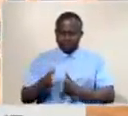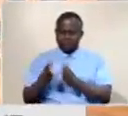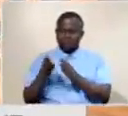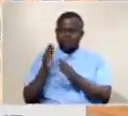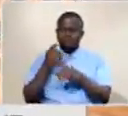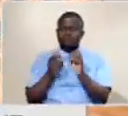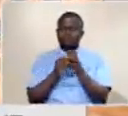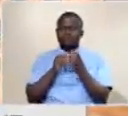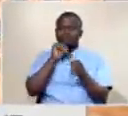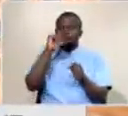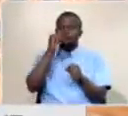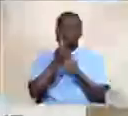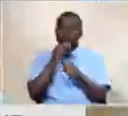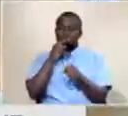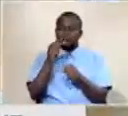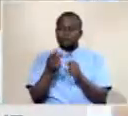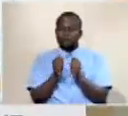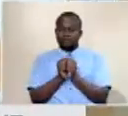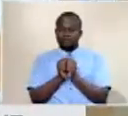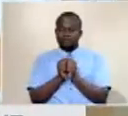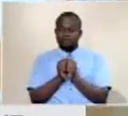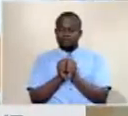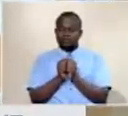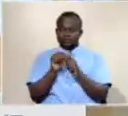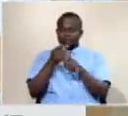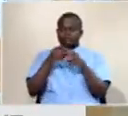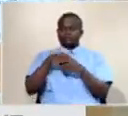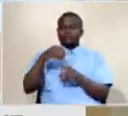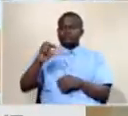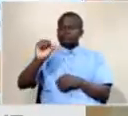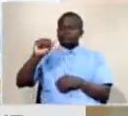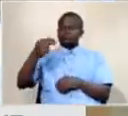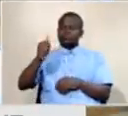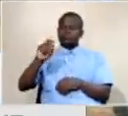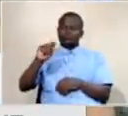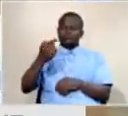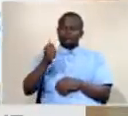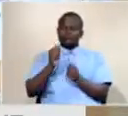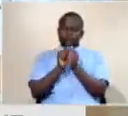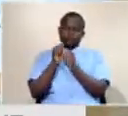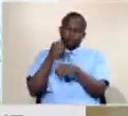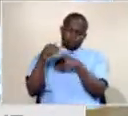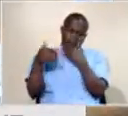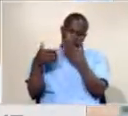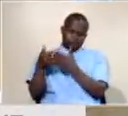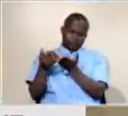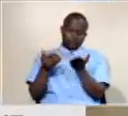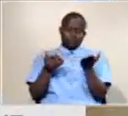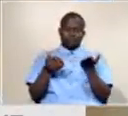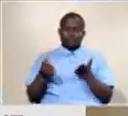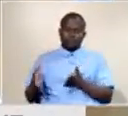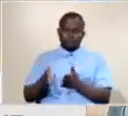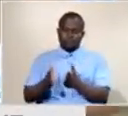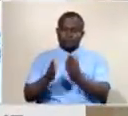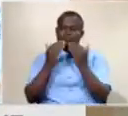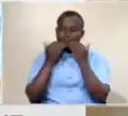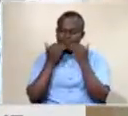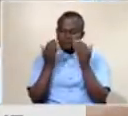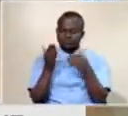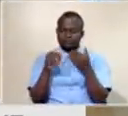y'amazi ariko ngo ntibigeze babona igisubizo aturuka ruguru Gahanga navo muhanda wose nta kanalizasiyo zayo